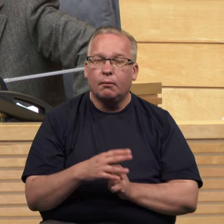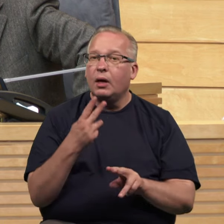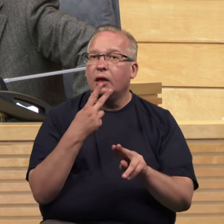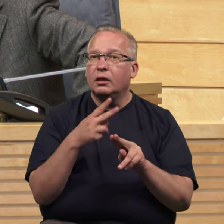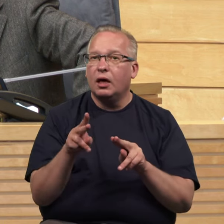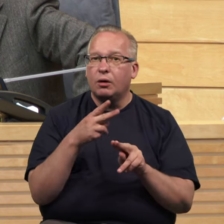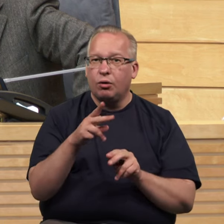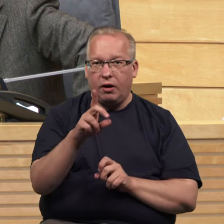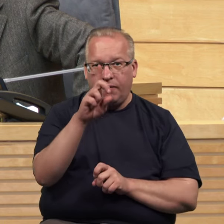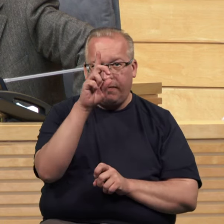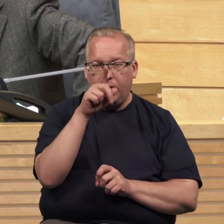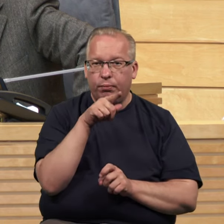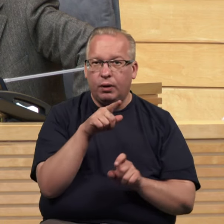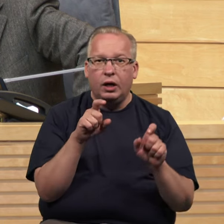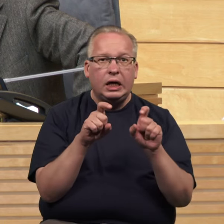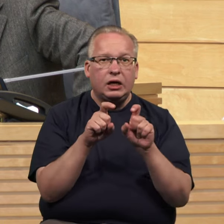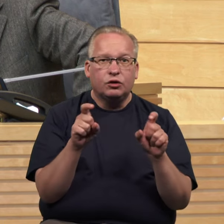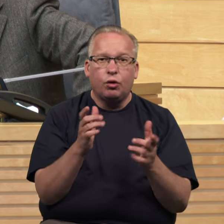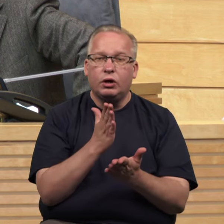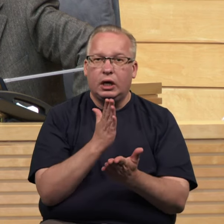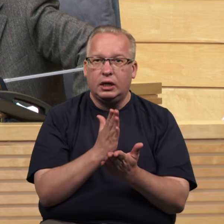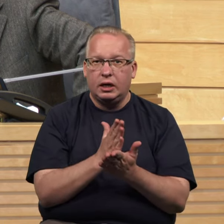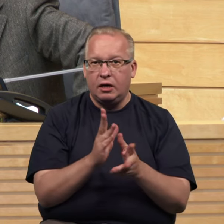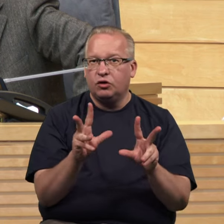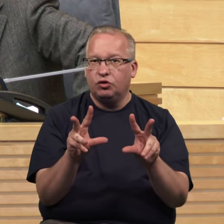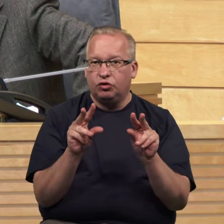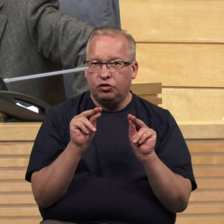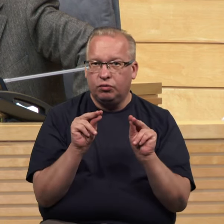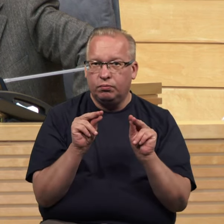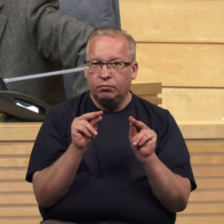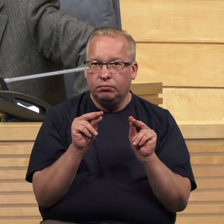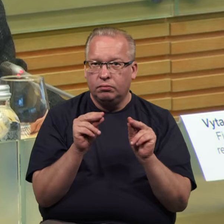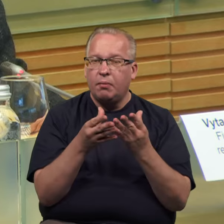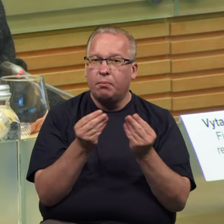Teroristinės valstybės iš šios institucijos yra sąžiningai